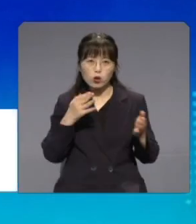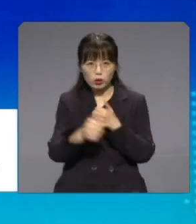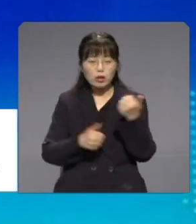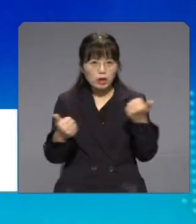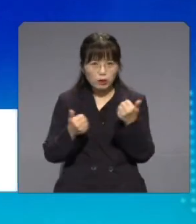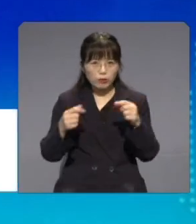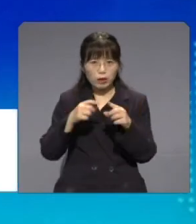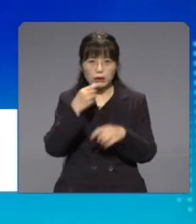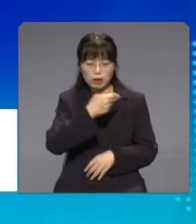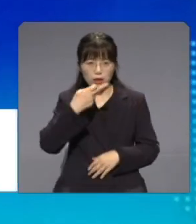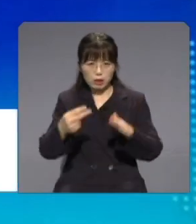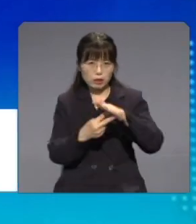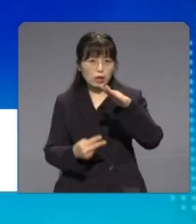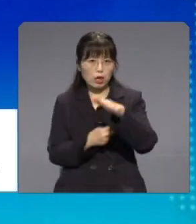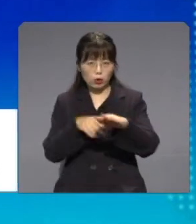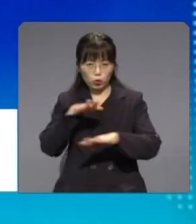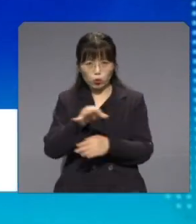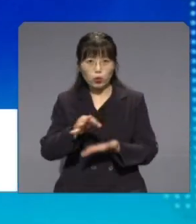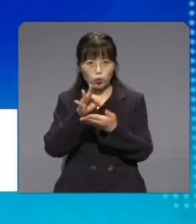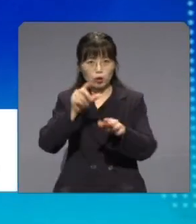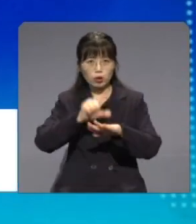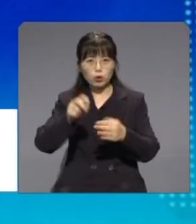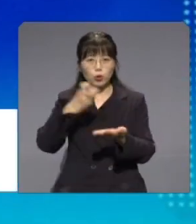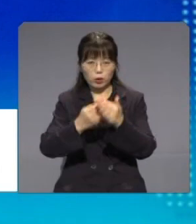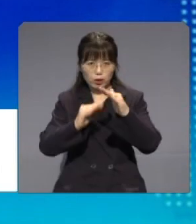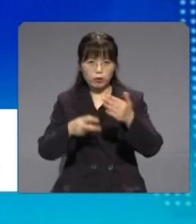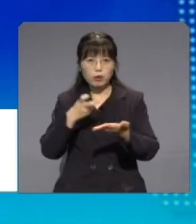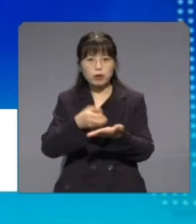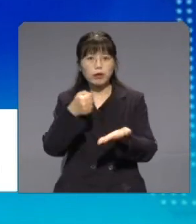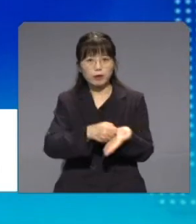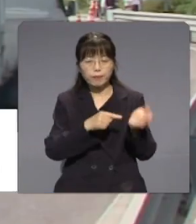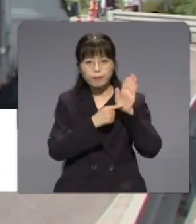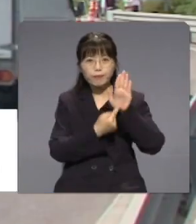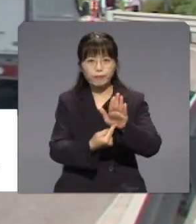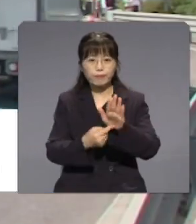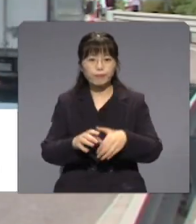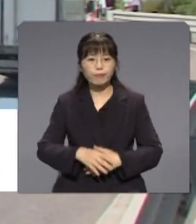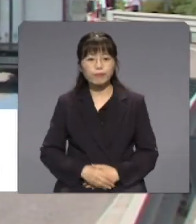경기도의회가 일산대교 통행료 지원 조례안을 입법 예고했습니다.